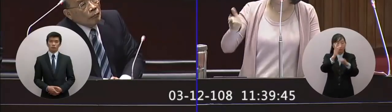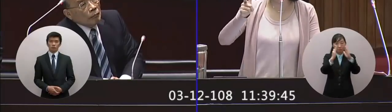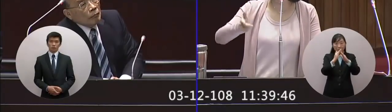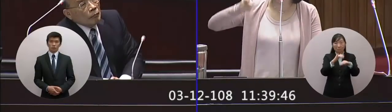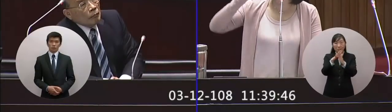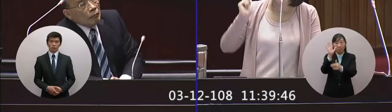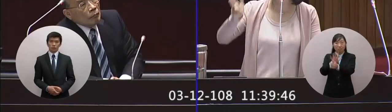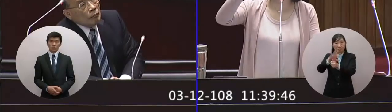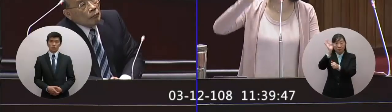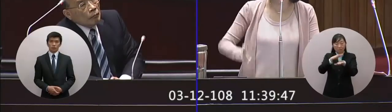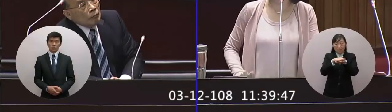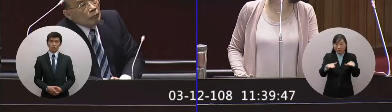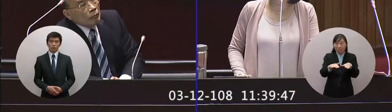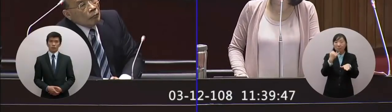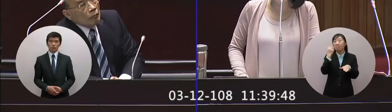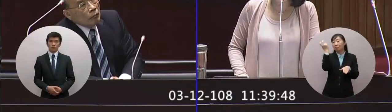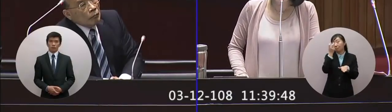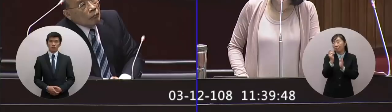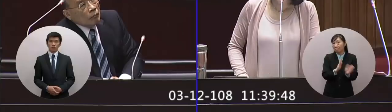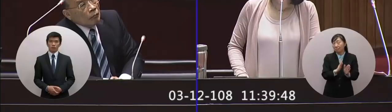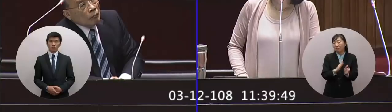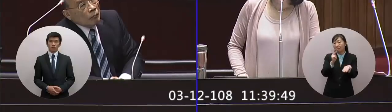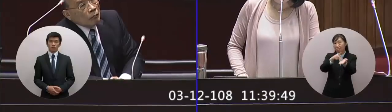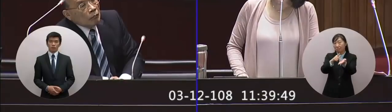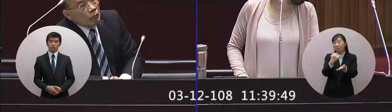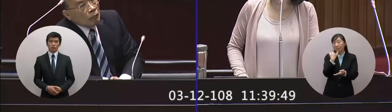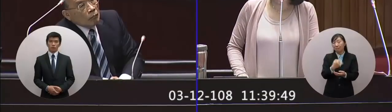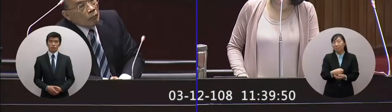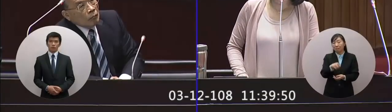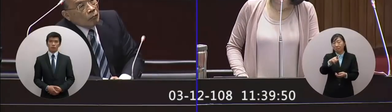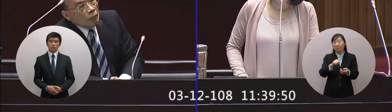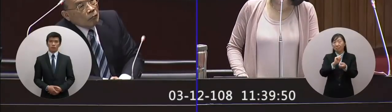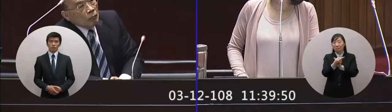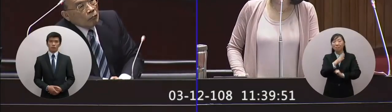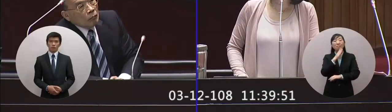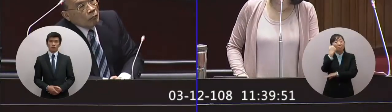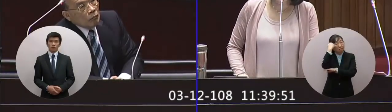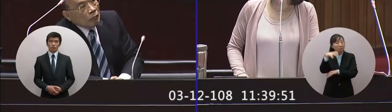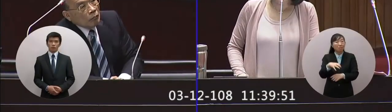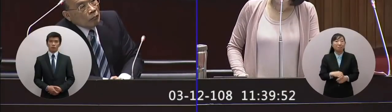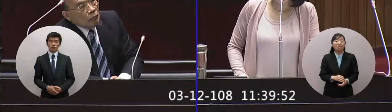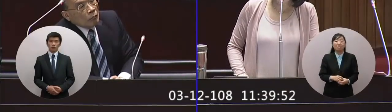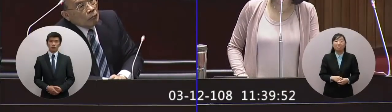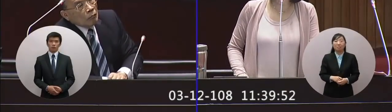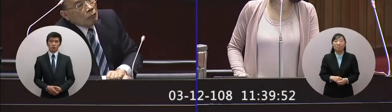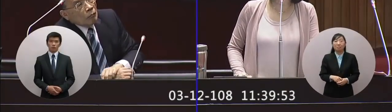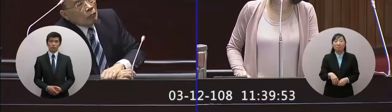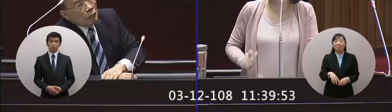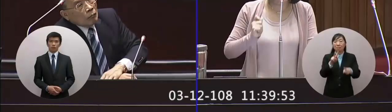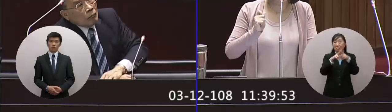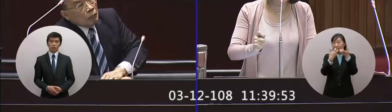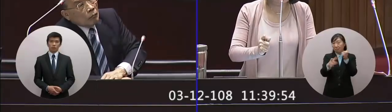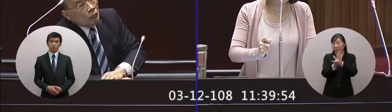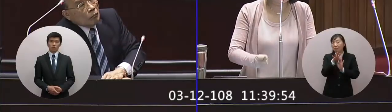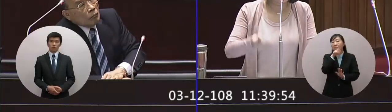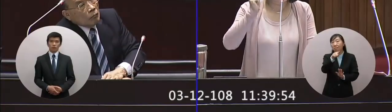全的、品质好的、可以管理的租屋来当宿舍。然后呢，芬兰政府